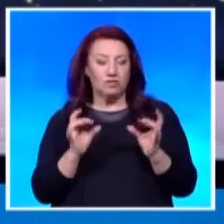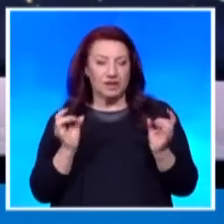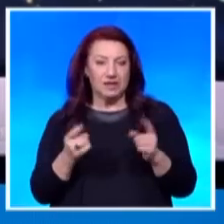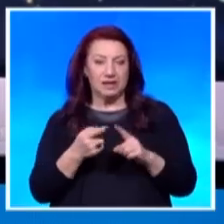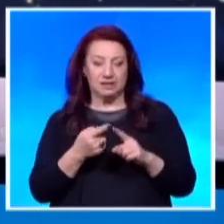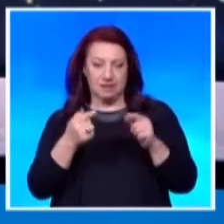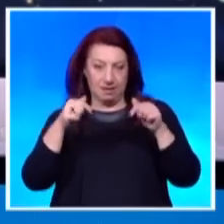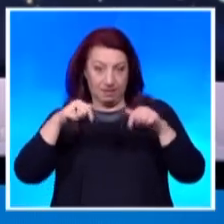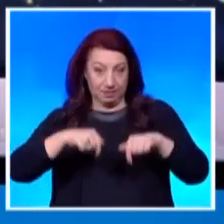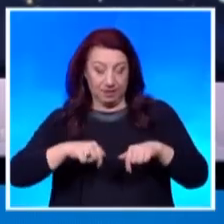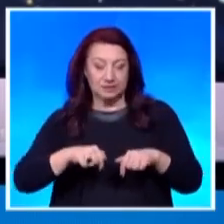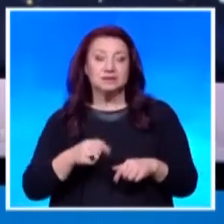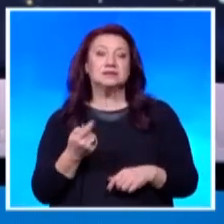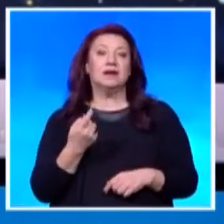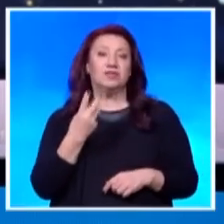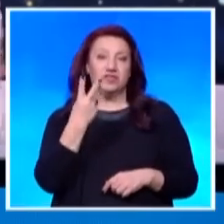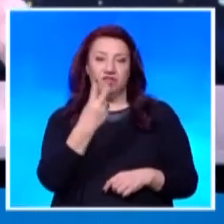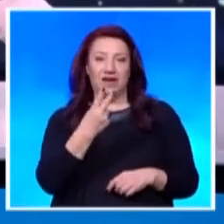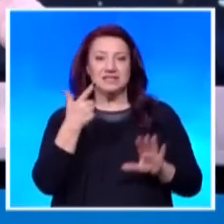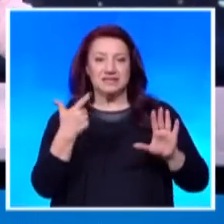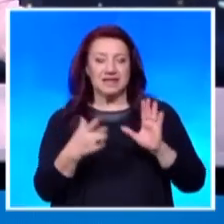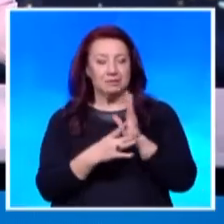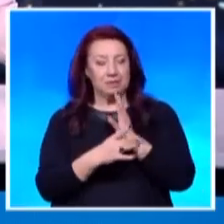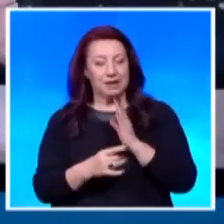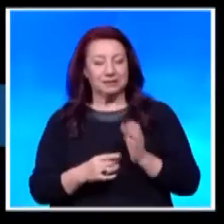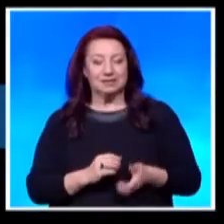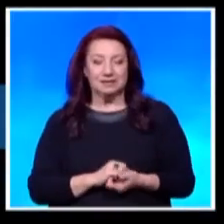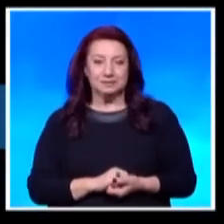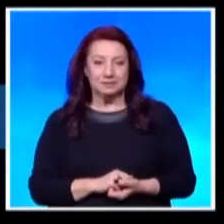Юксел Кадриев. Ето водещото от днес, 27 март.